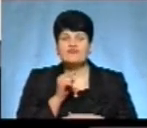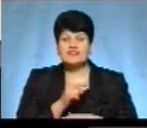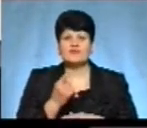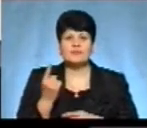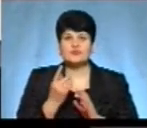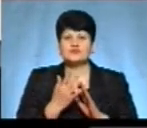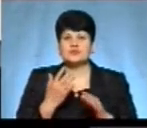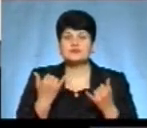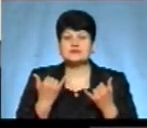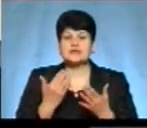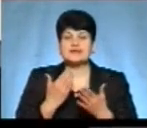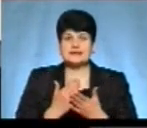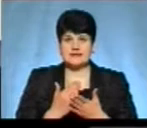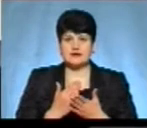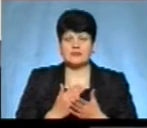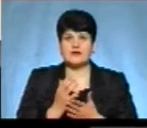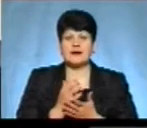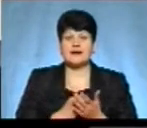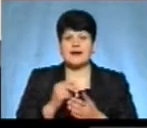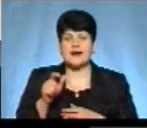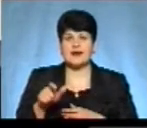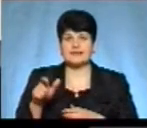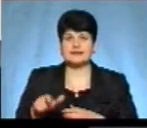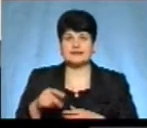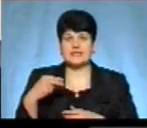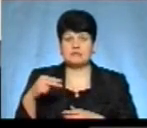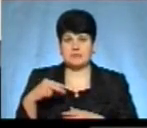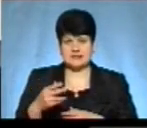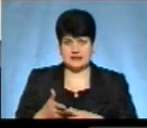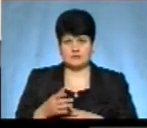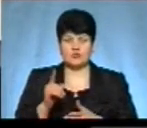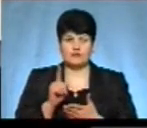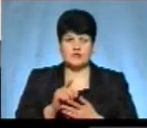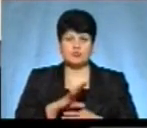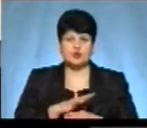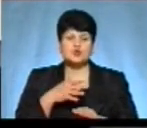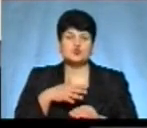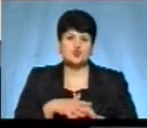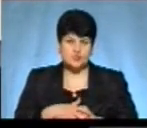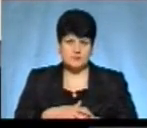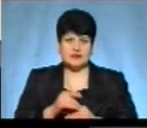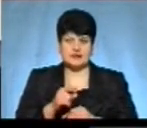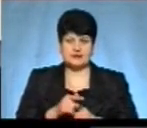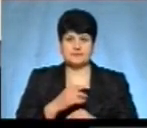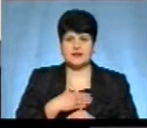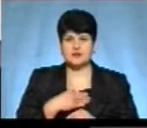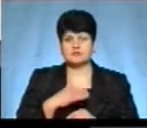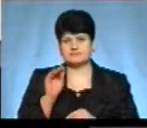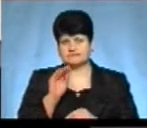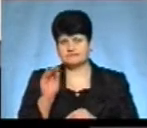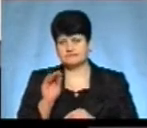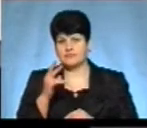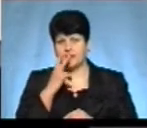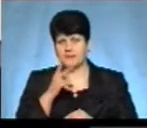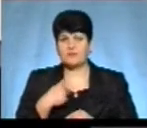все, зараз є кандидатом президента. От це для людей потрібно зрозуміти. Бо ми бачили багато коментарів різних під нашими постами і взагалі, от, що